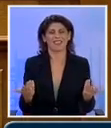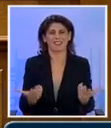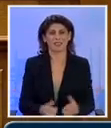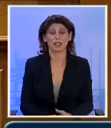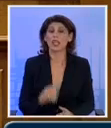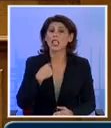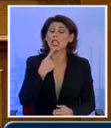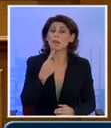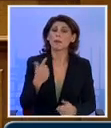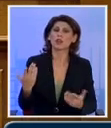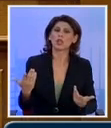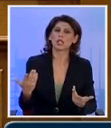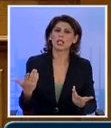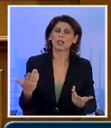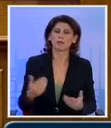Είπατε ότι